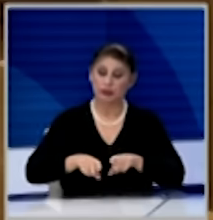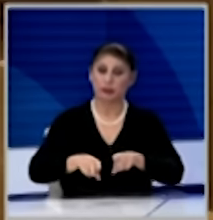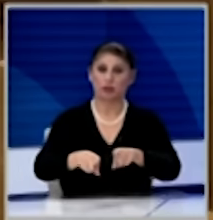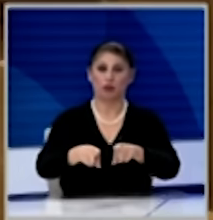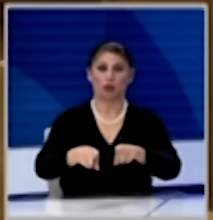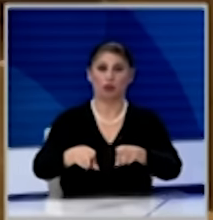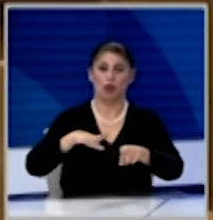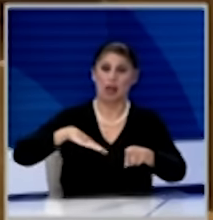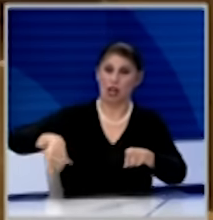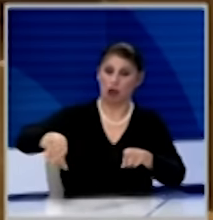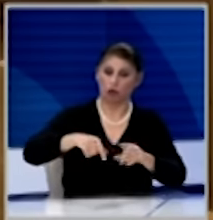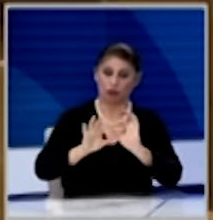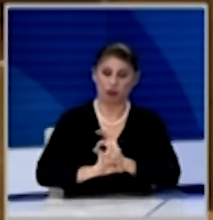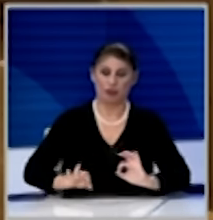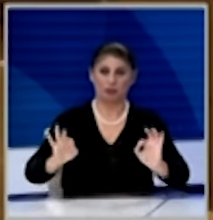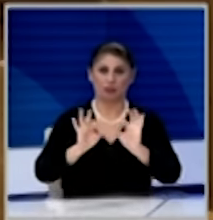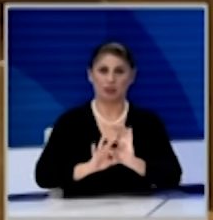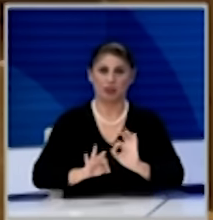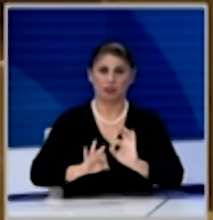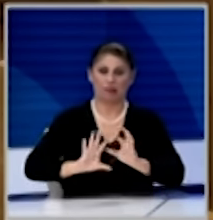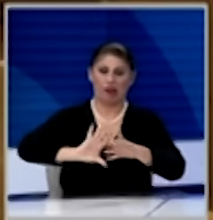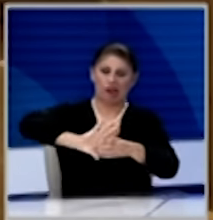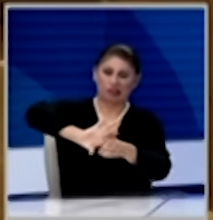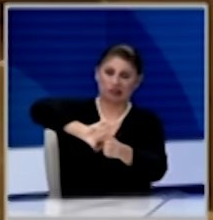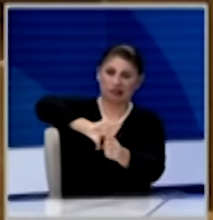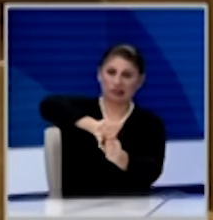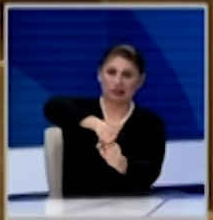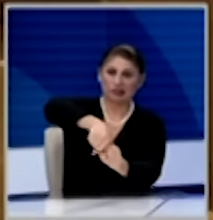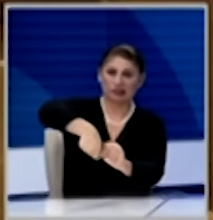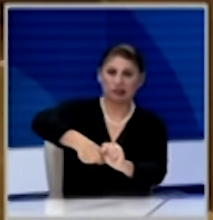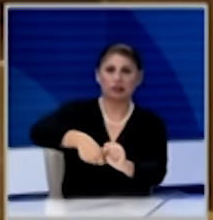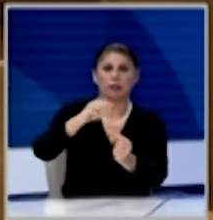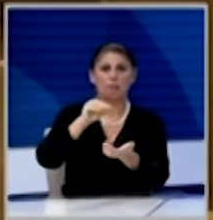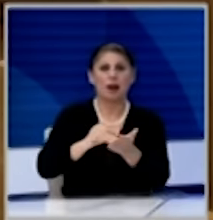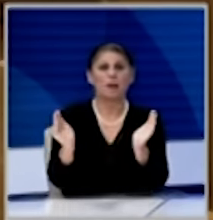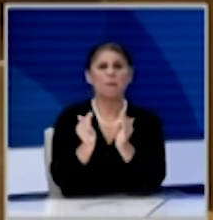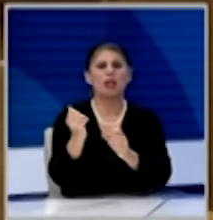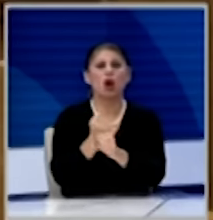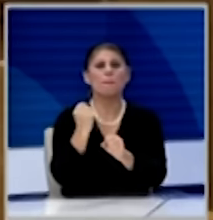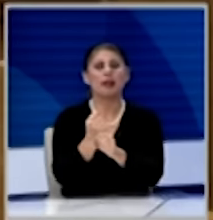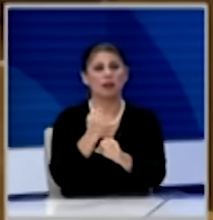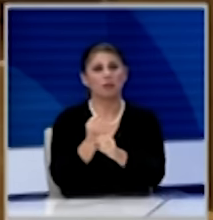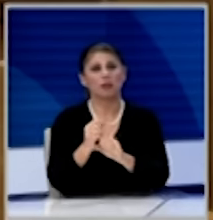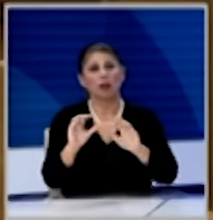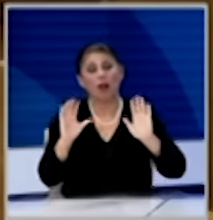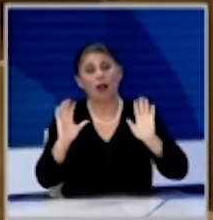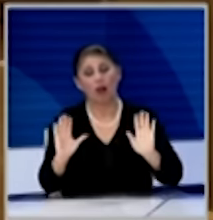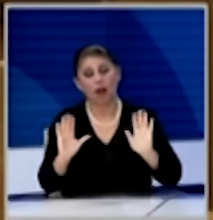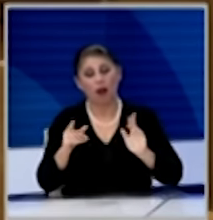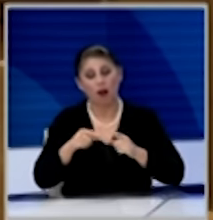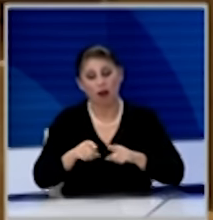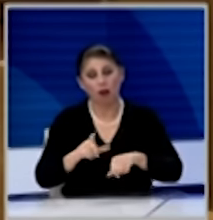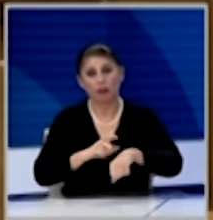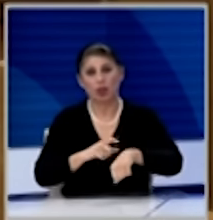λαό και τώρα ετοιμάζεται να ζουμί ει πάλι τους μικροεπαγγελματίες όμως την ίδια